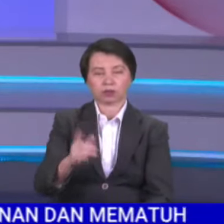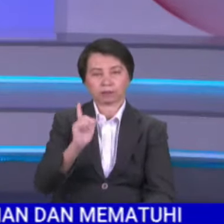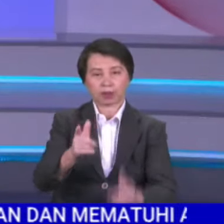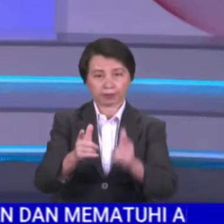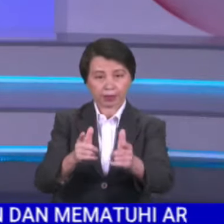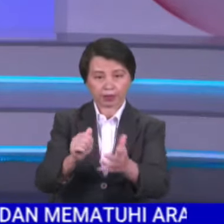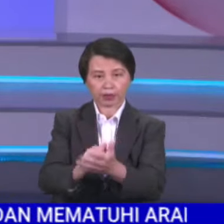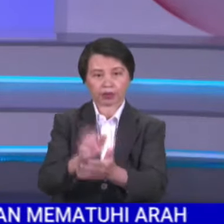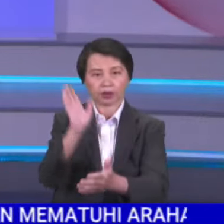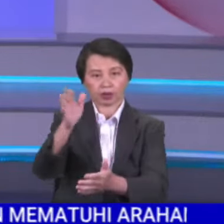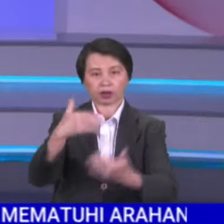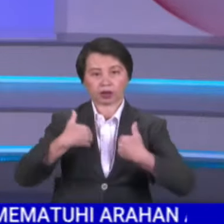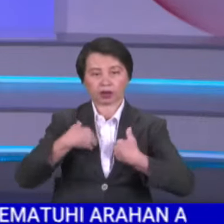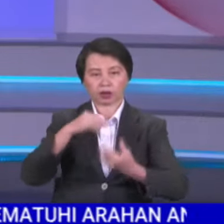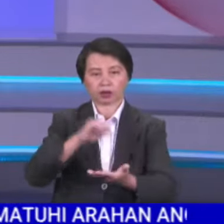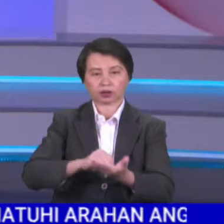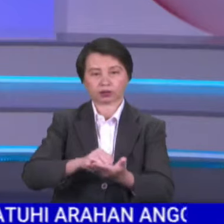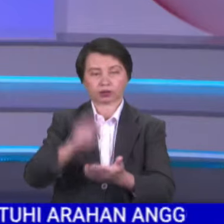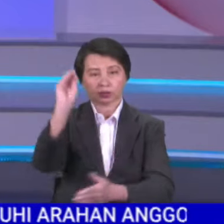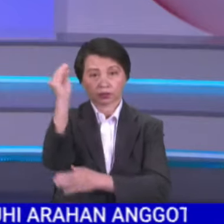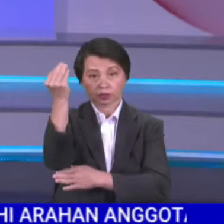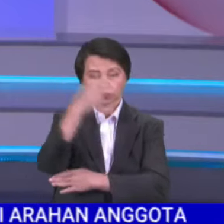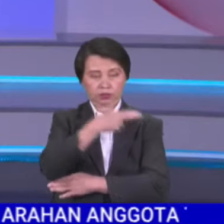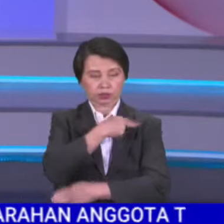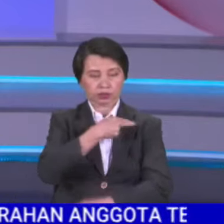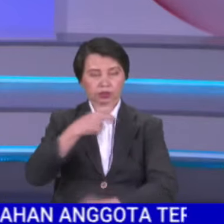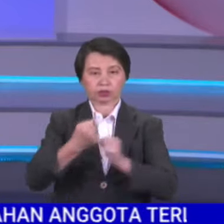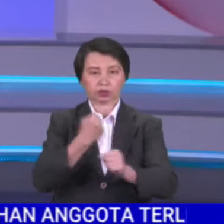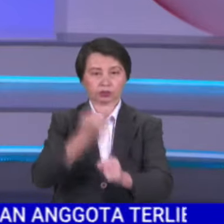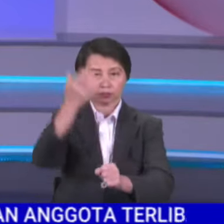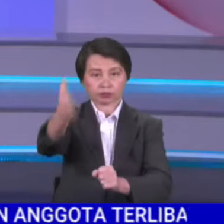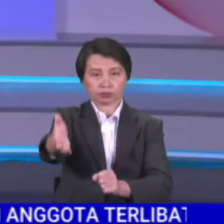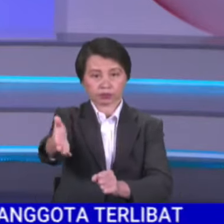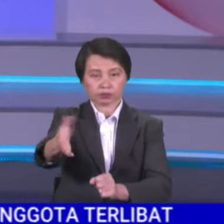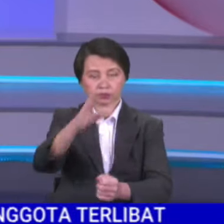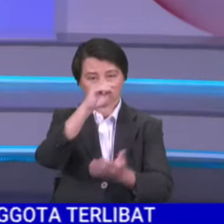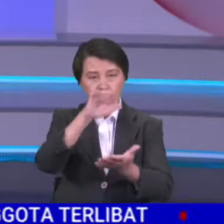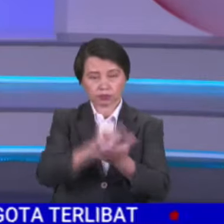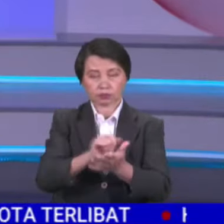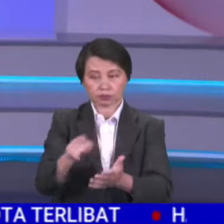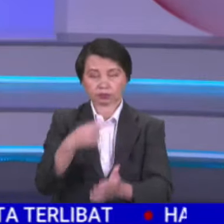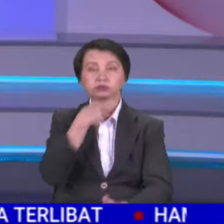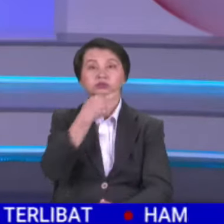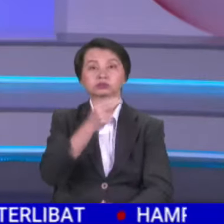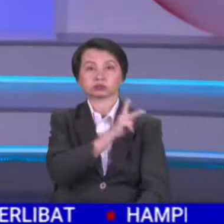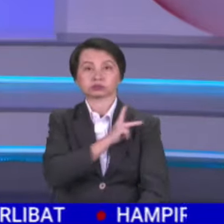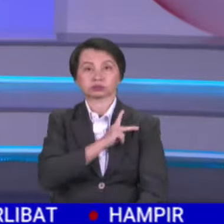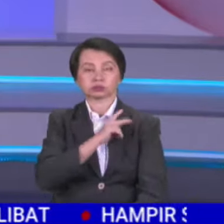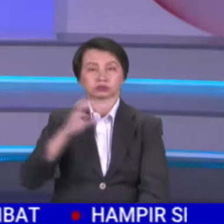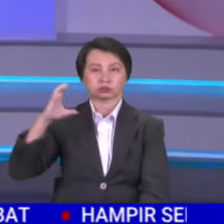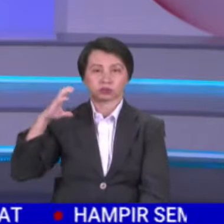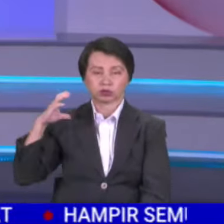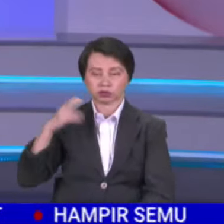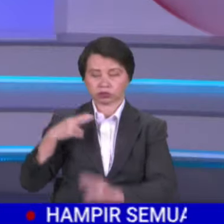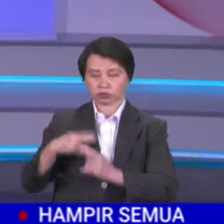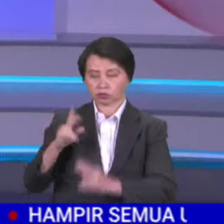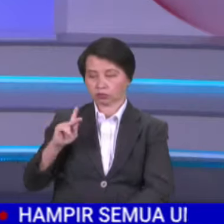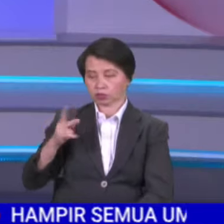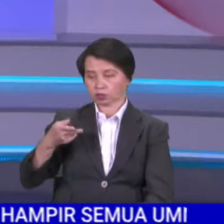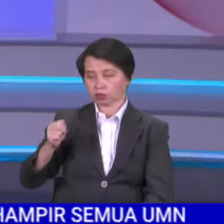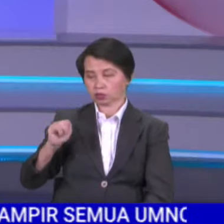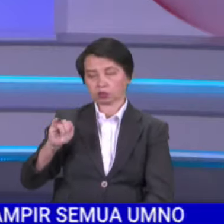M4 yang akan berlangsung di Jakarta, Indonesia tahun depan. Keyakinan itu disuarakan Ketua Jurulatih Khairul Azman